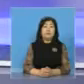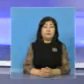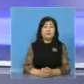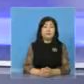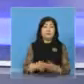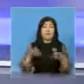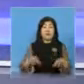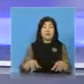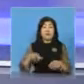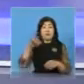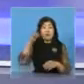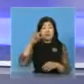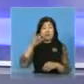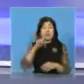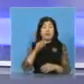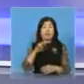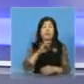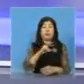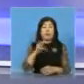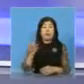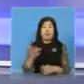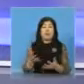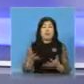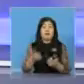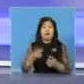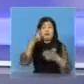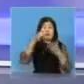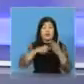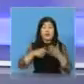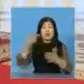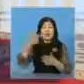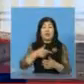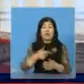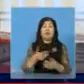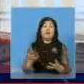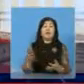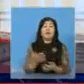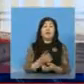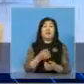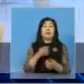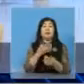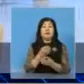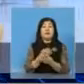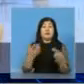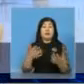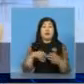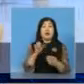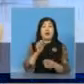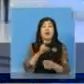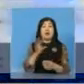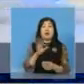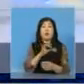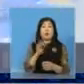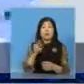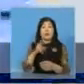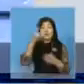Президент Касым-Жомарт Токаев принял верительные грамоты послов ряда государств. В ходе торжественной церемонии во дворце Аккорда верительные